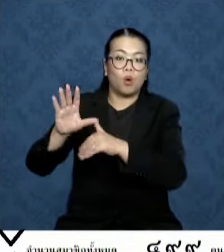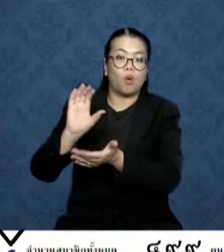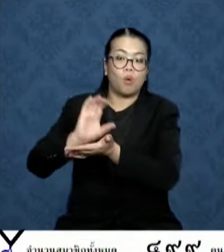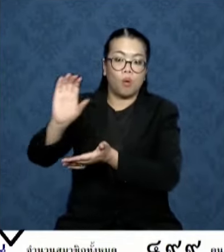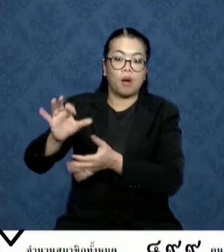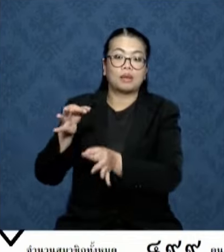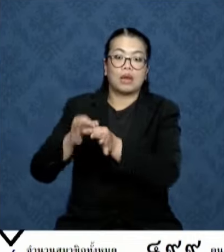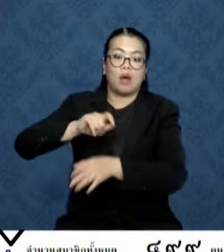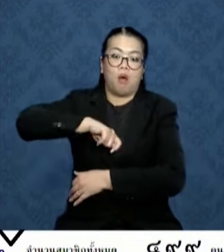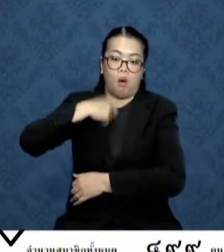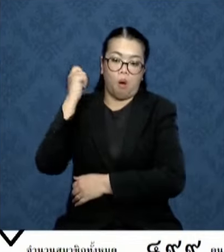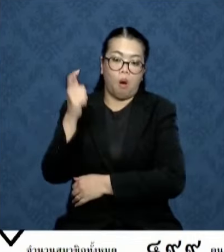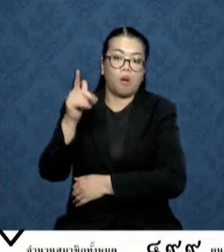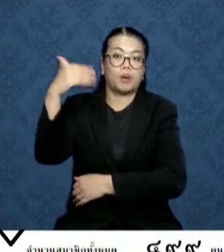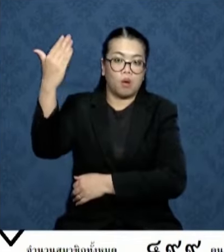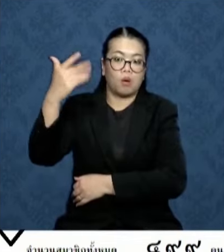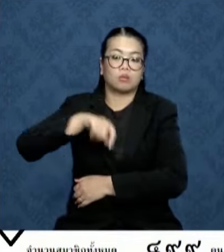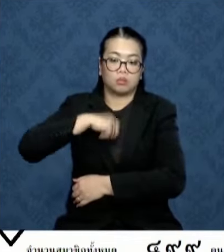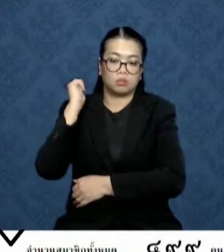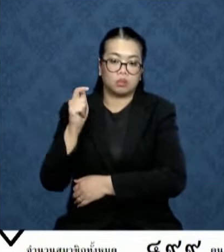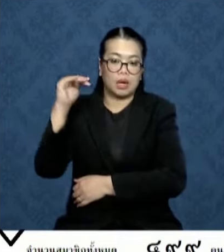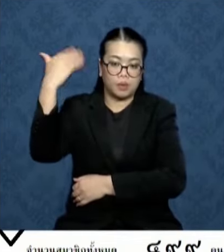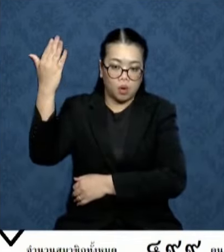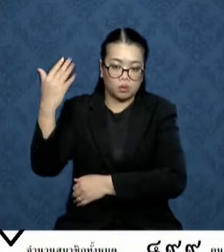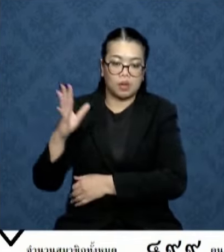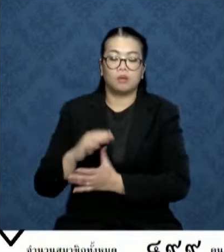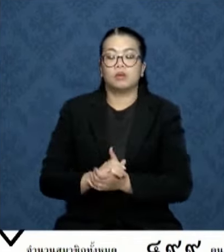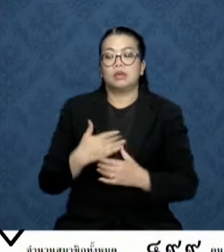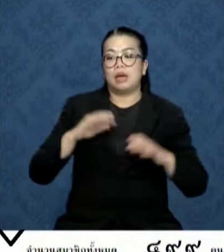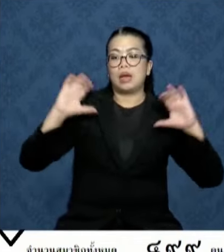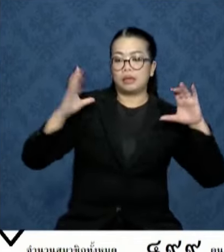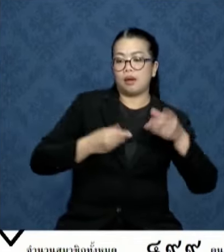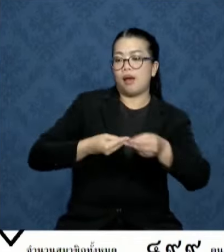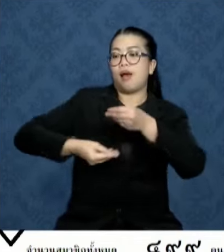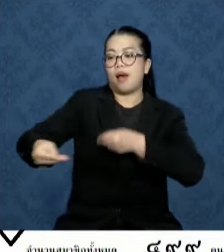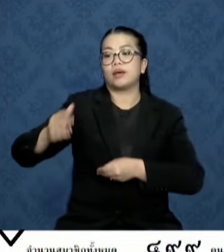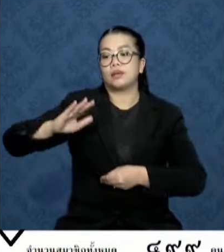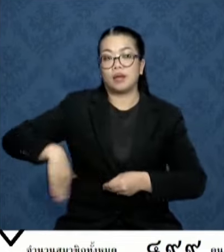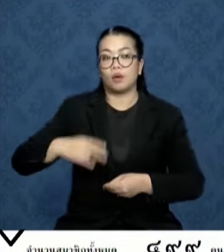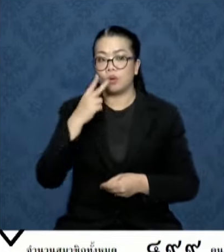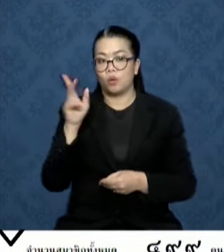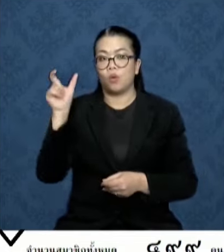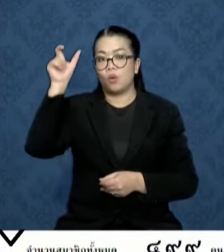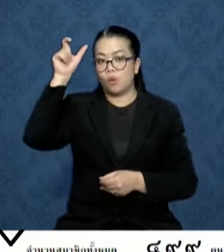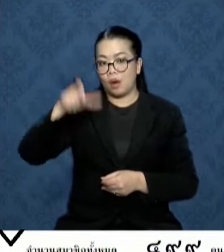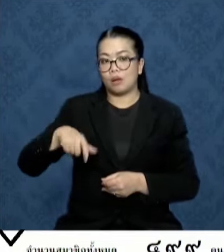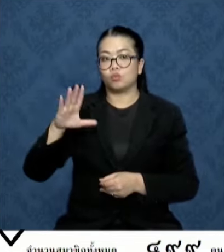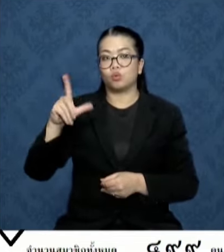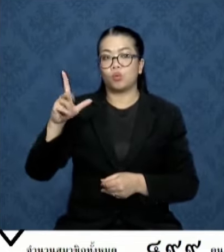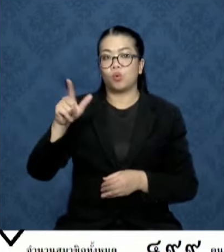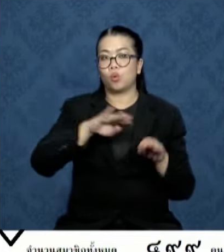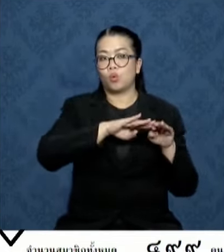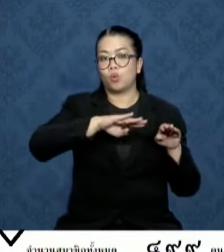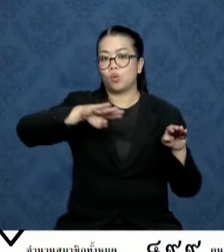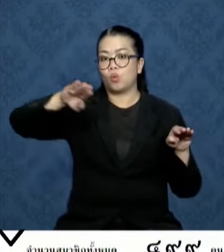กจะให้แงลัดดำเนินการควักเงินออกไปก่อนท่ประทานครับขอใหดูกรัทางด้านซ้ายทเปนเส้นสีจัพูนะครั